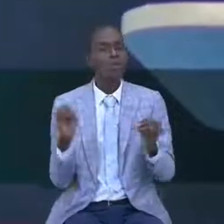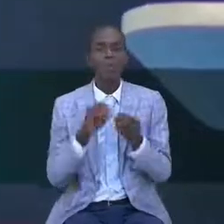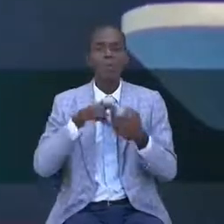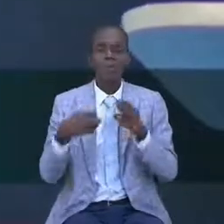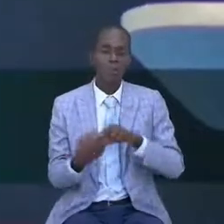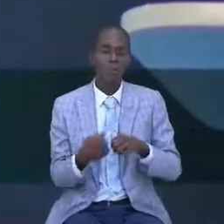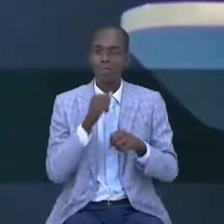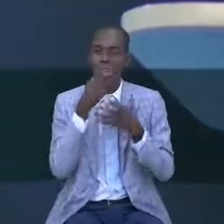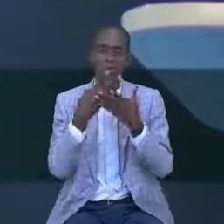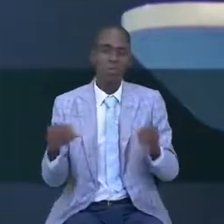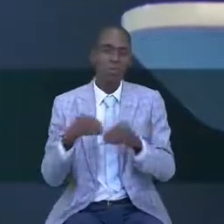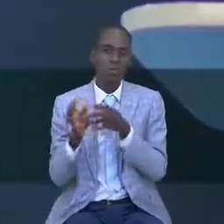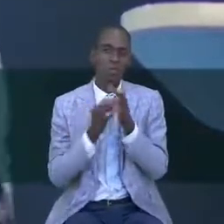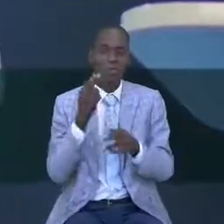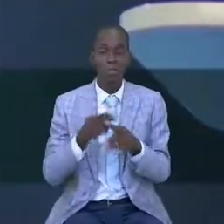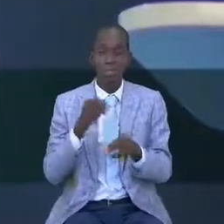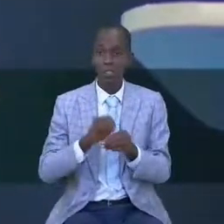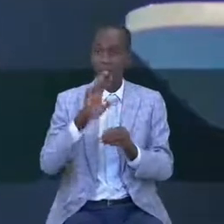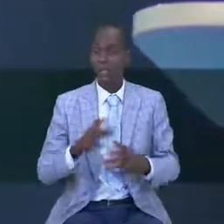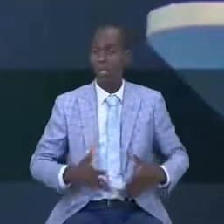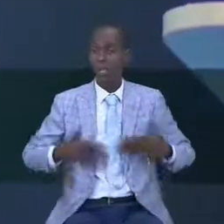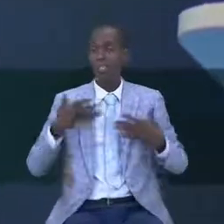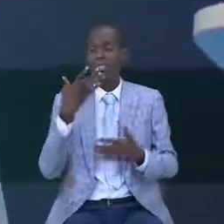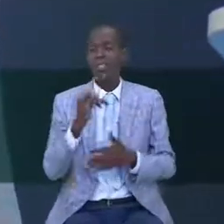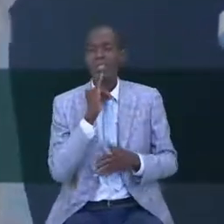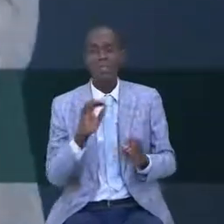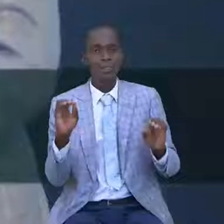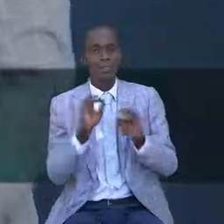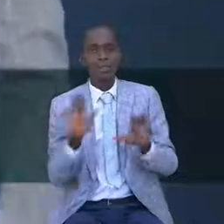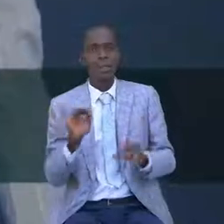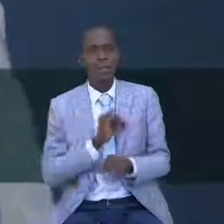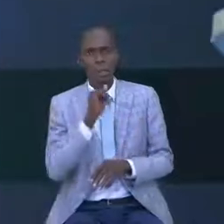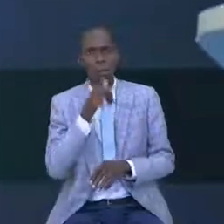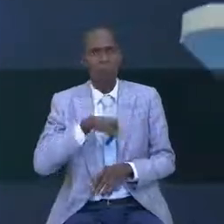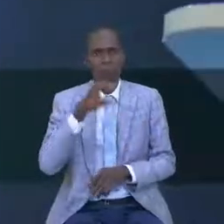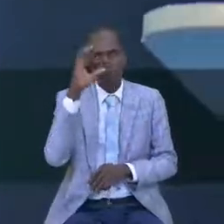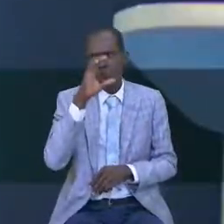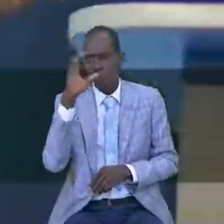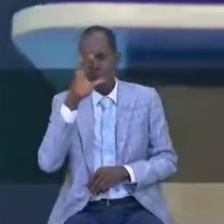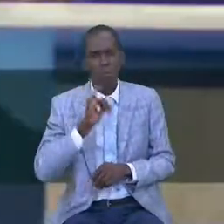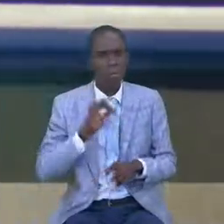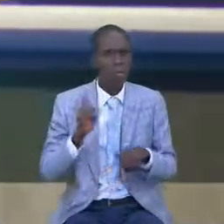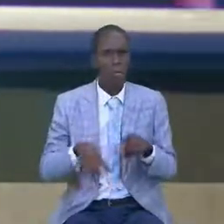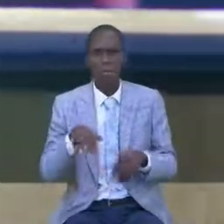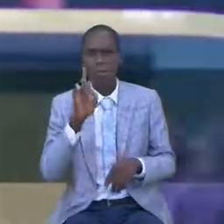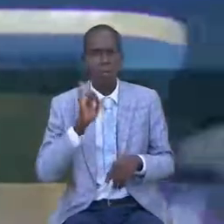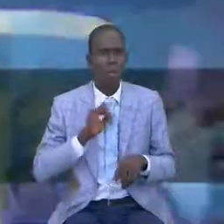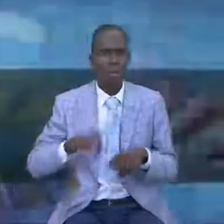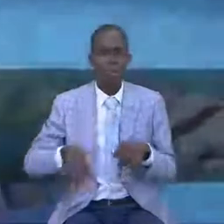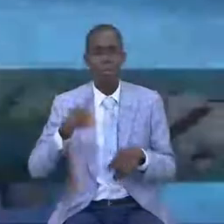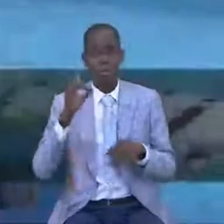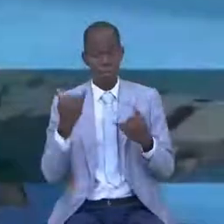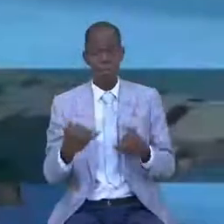d'une solution totale. Dans votre vie, il n'y a plus de problème non résolu. Dans votre vie, il n'y a rien